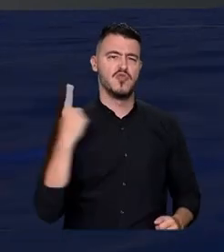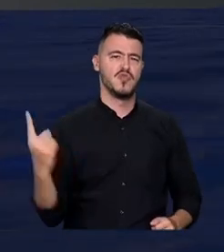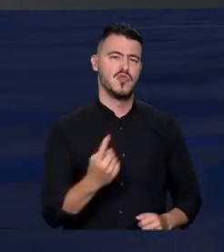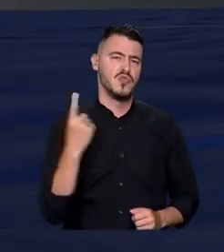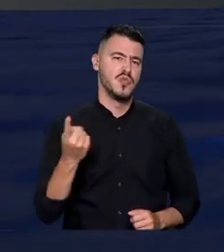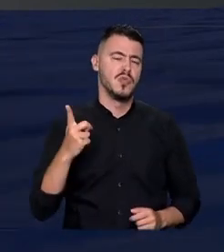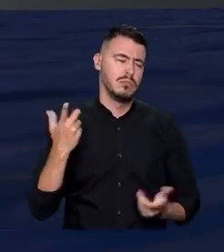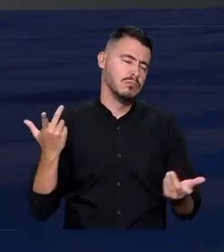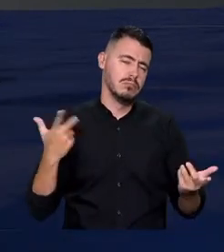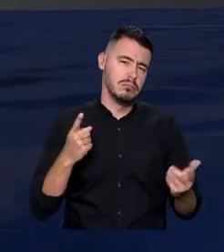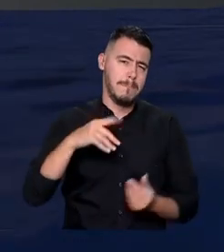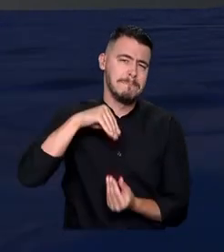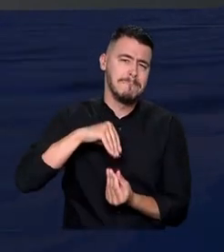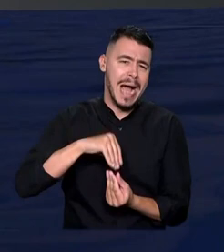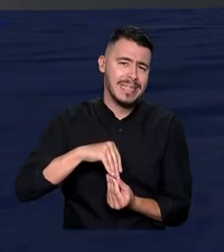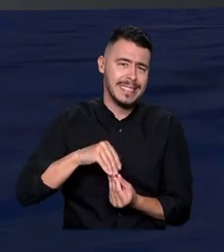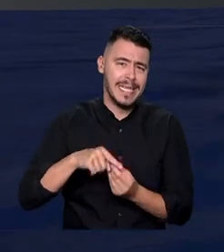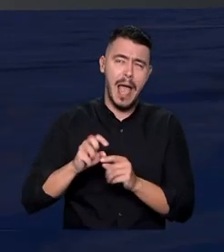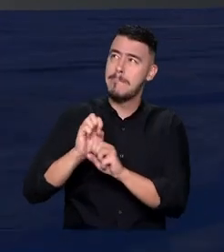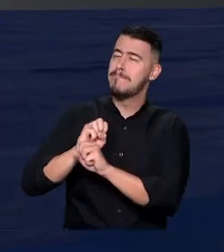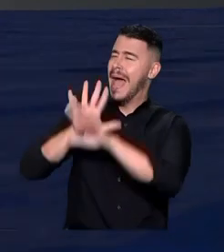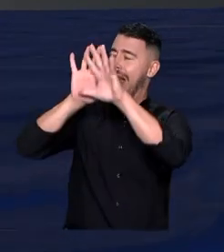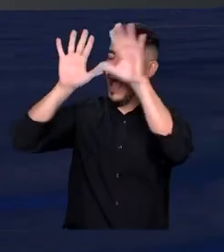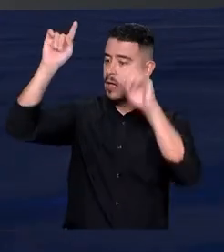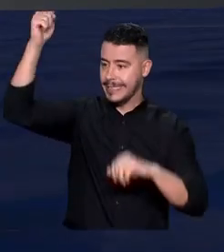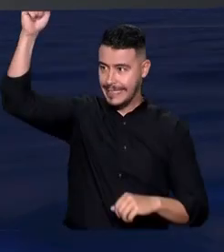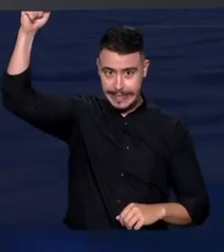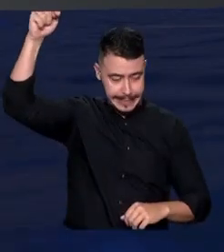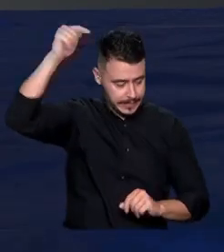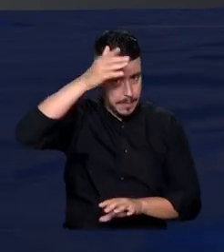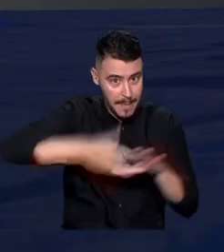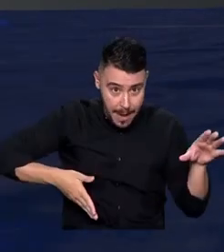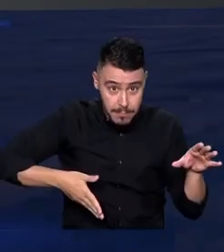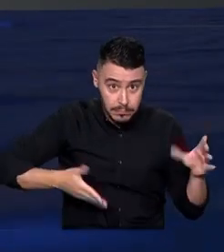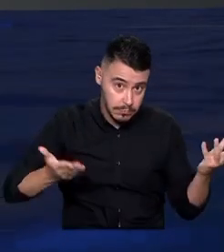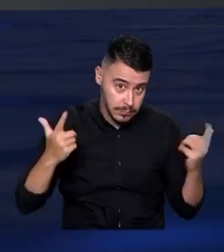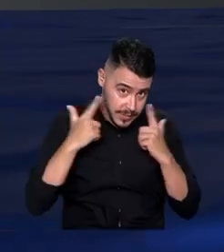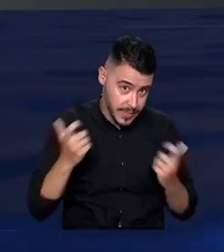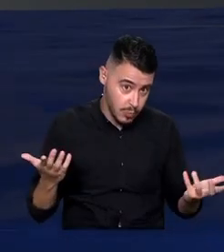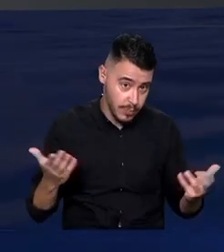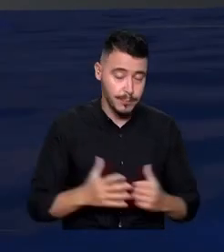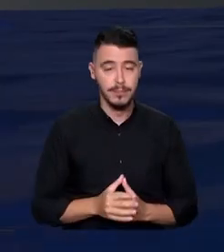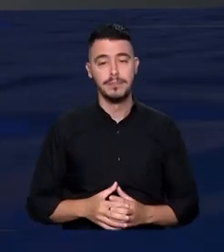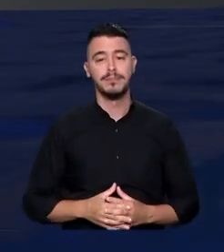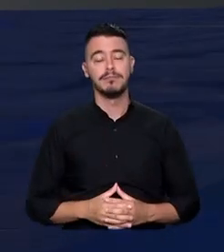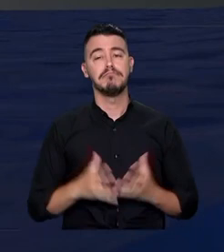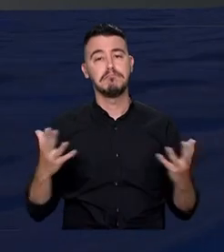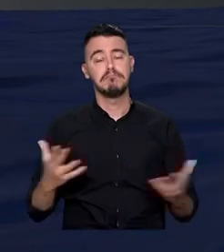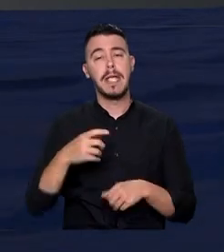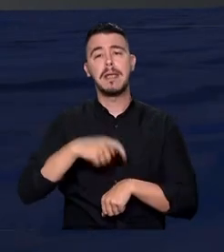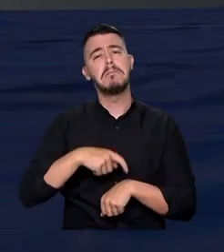επικίνδυνες στο Πάσχα, που κόβουν και δάχτυλα και που πολλές φορές έχουμε ασχοληθεί μαζί τους. Φαίνεται λοιπόν ότι κάποια